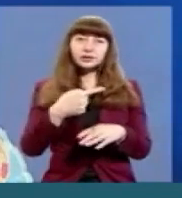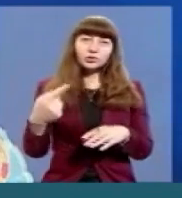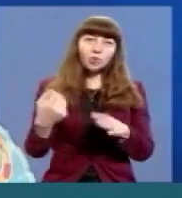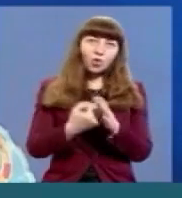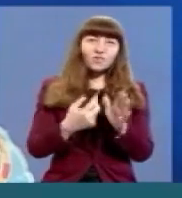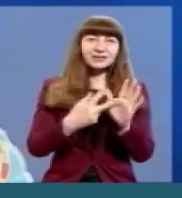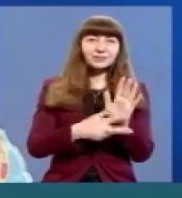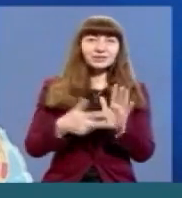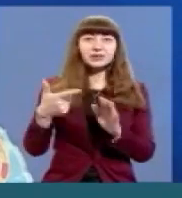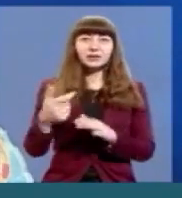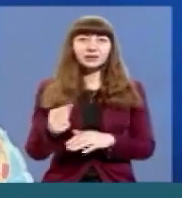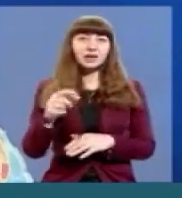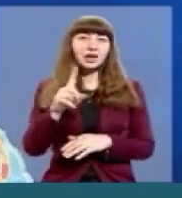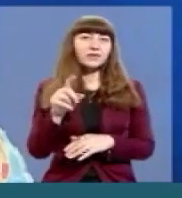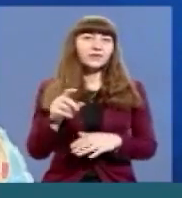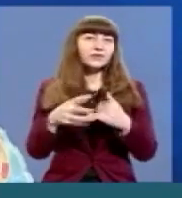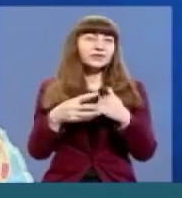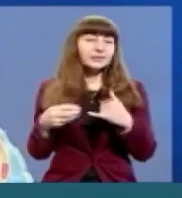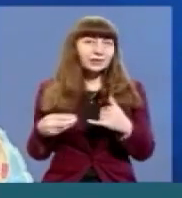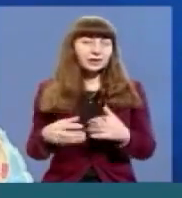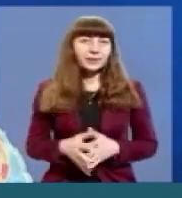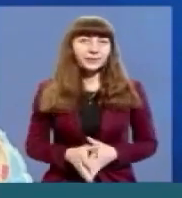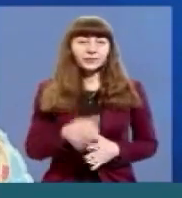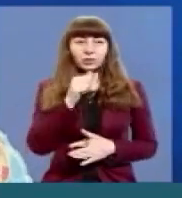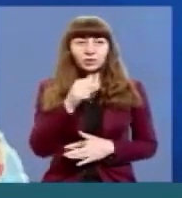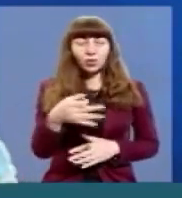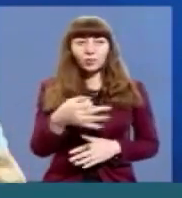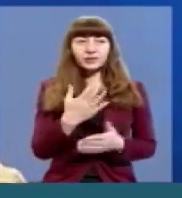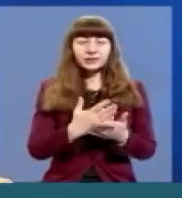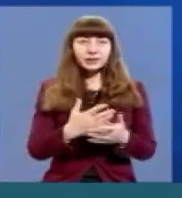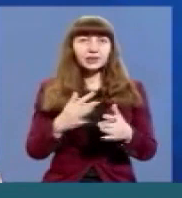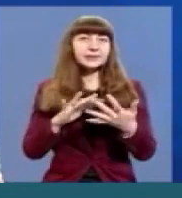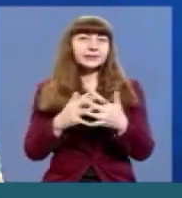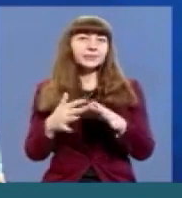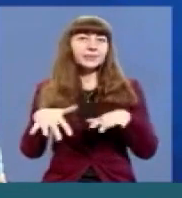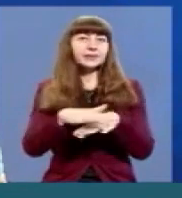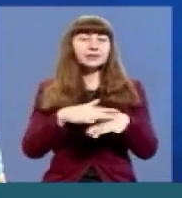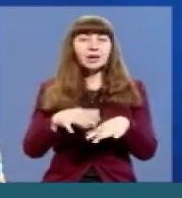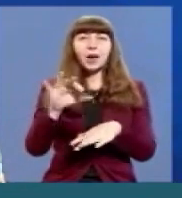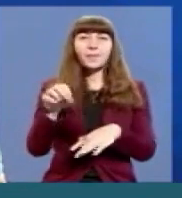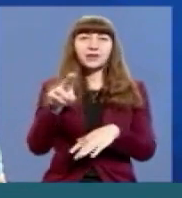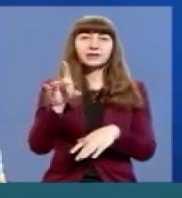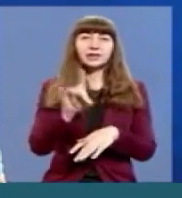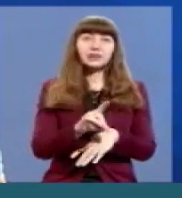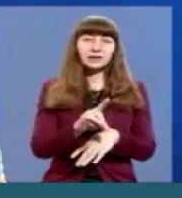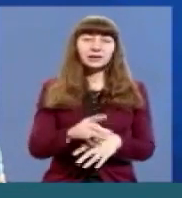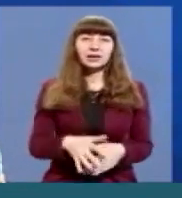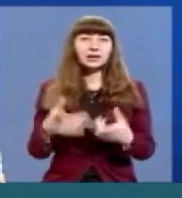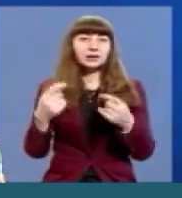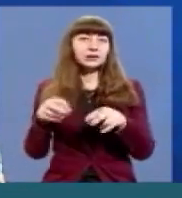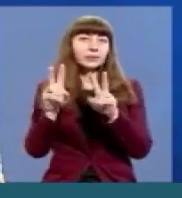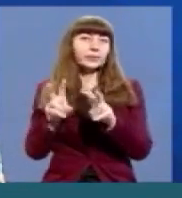Амангелді трек пункті бар бізде. Ол жерде 12 инспектор, 2 жүргізуші, барлығы 14